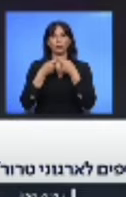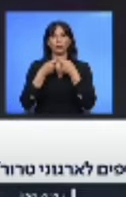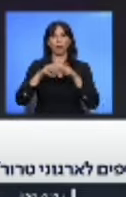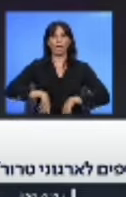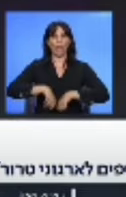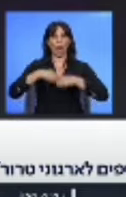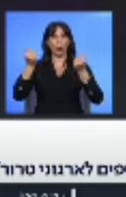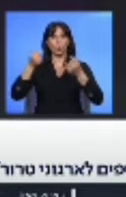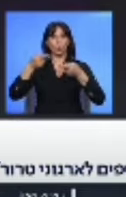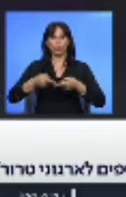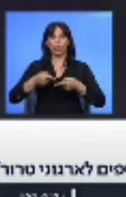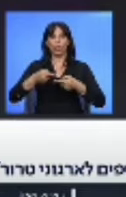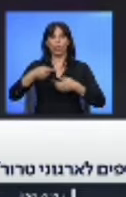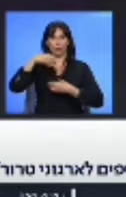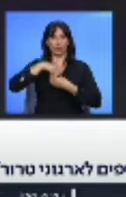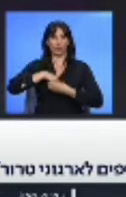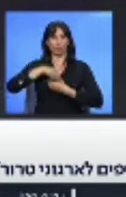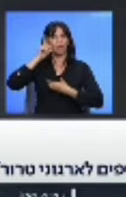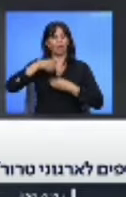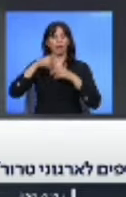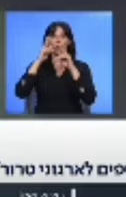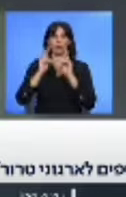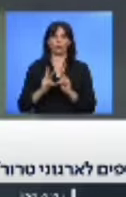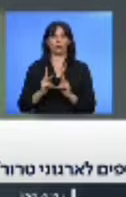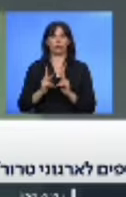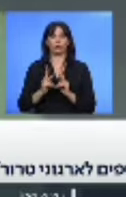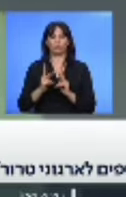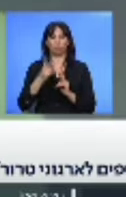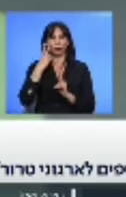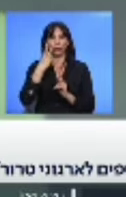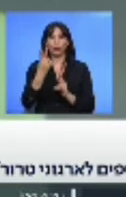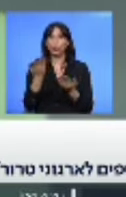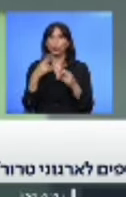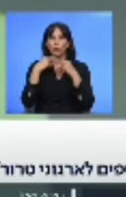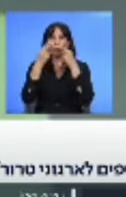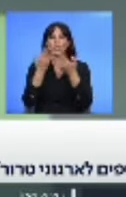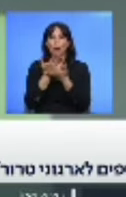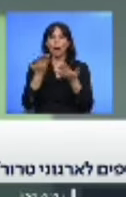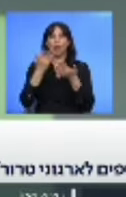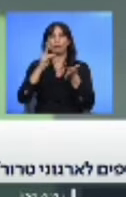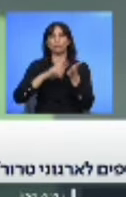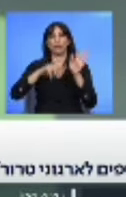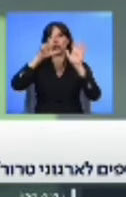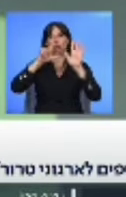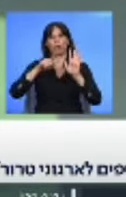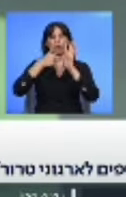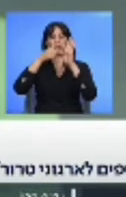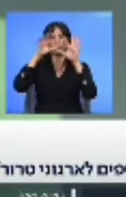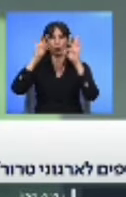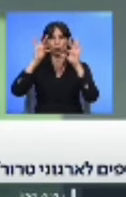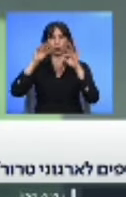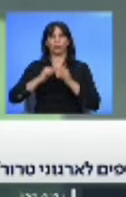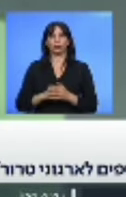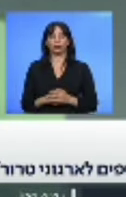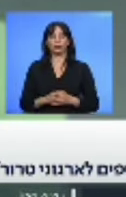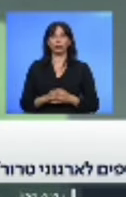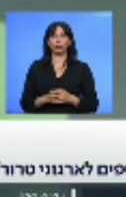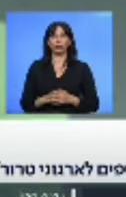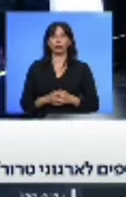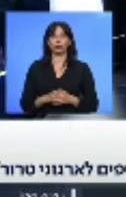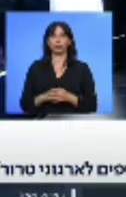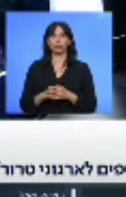זה צריך להפסיק עם זה, צריך להפסיק עם זה לחלוטין. ראינו מה התוצאה בסוף בשבעה באוקטובר. אני חושב שפה מדובר גם על, בטח יש עוד